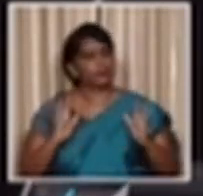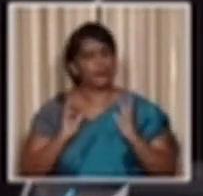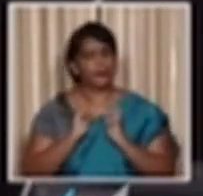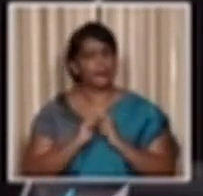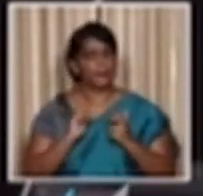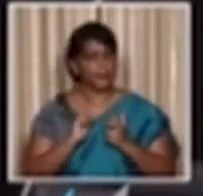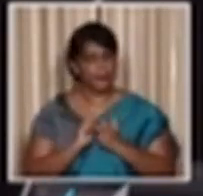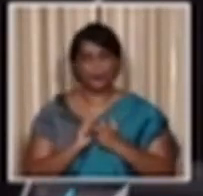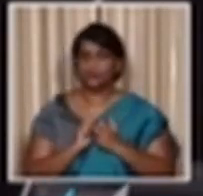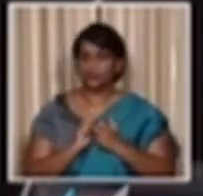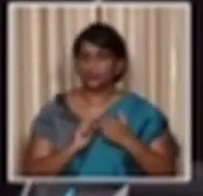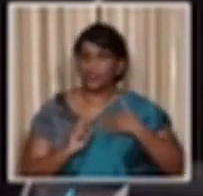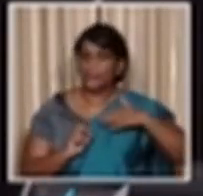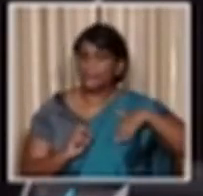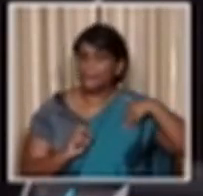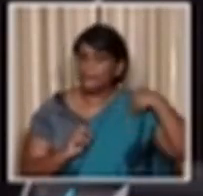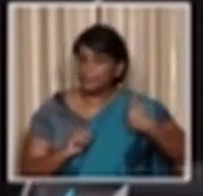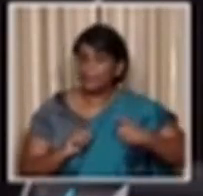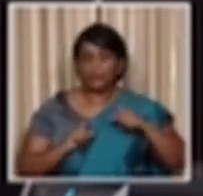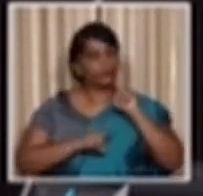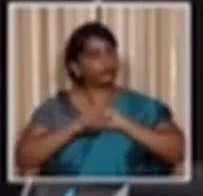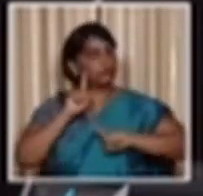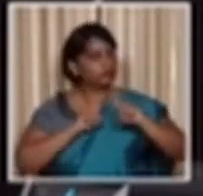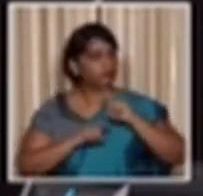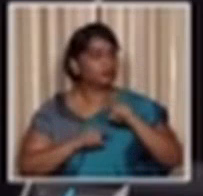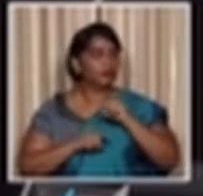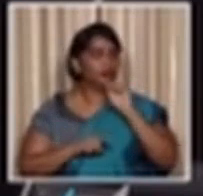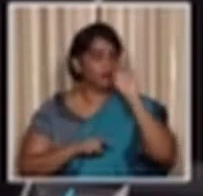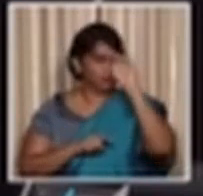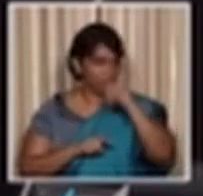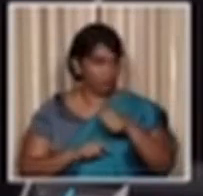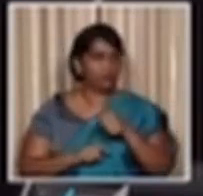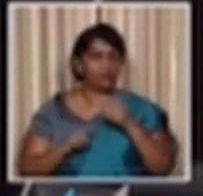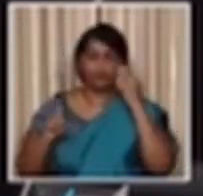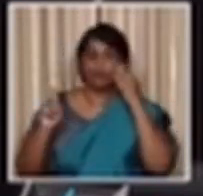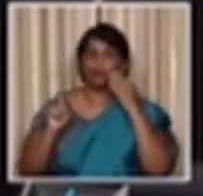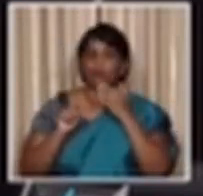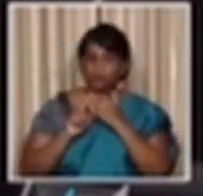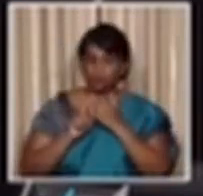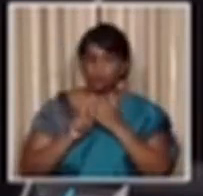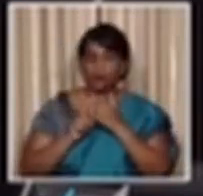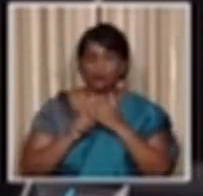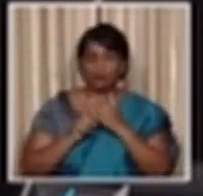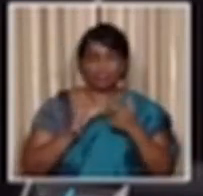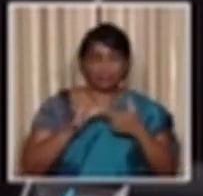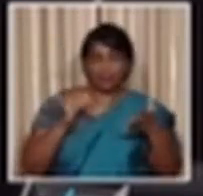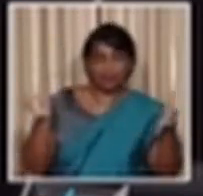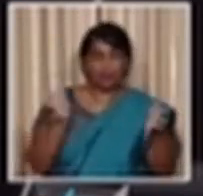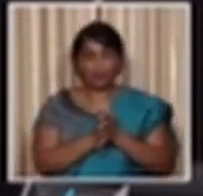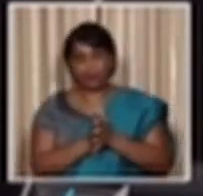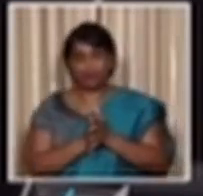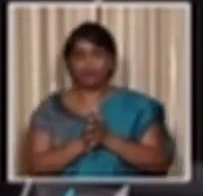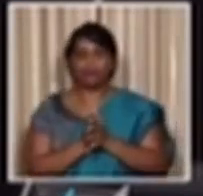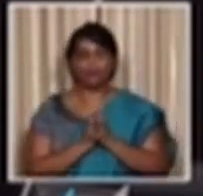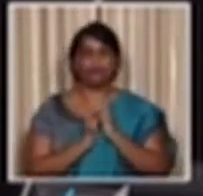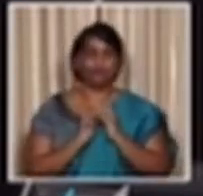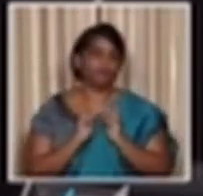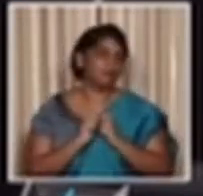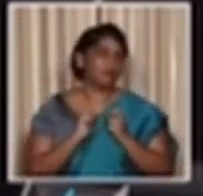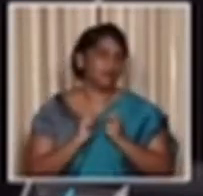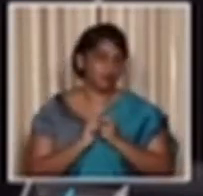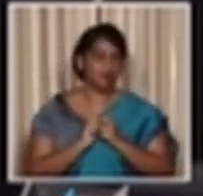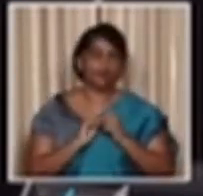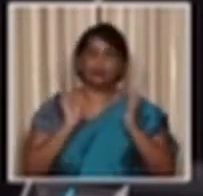වෙනවා. අපි මූලිකව සාකච්ඡා කරන්නේ මොකද අලියා පිළිබඳව මේ ගොඩට දාගෙන කටයුතු කරන්න ගියෝතින් ඒක හානිය වෙනවා.